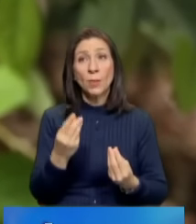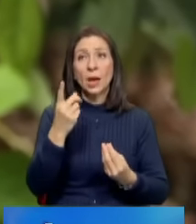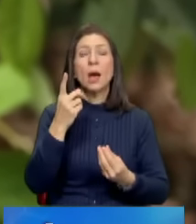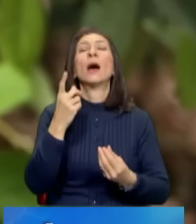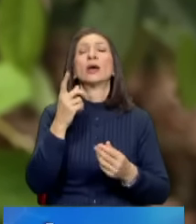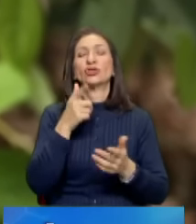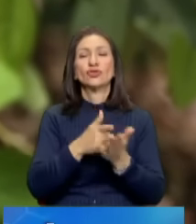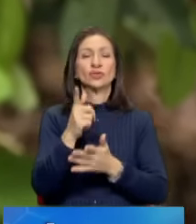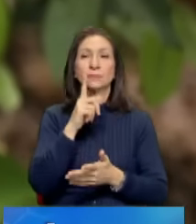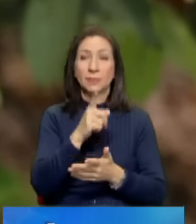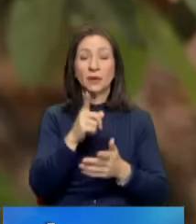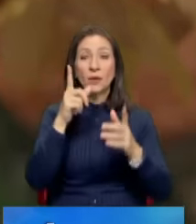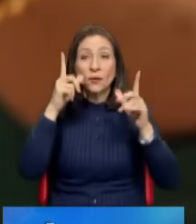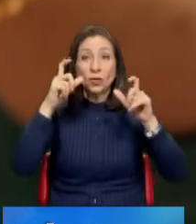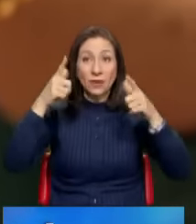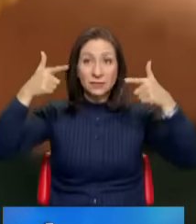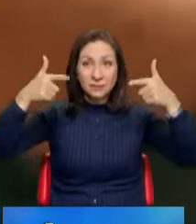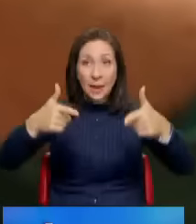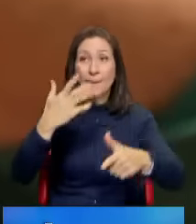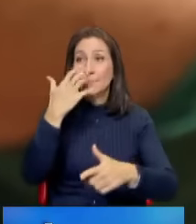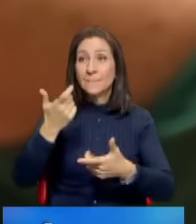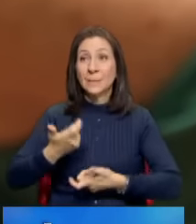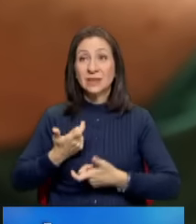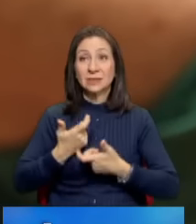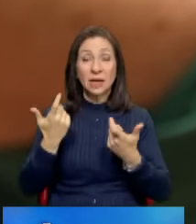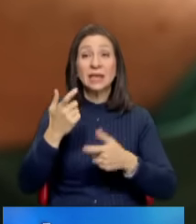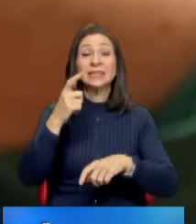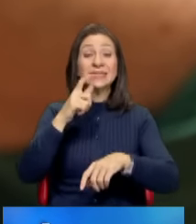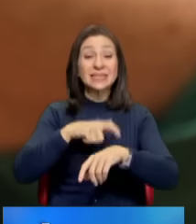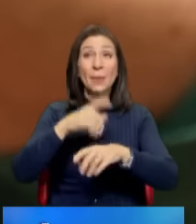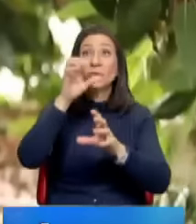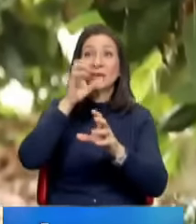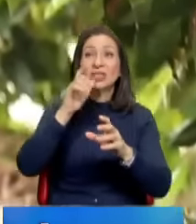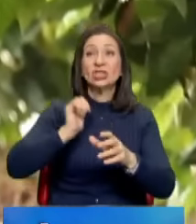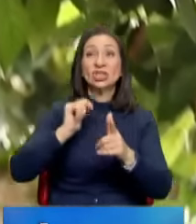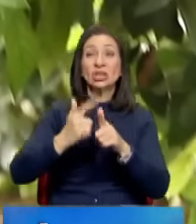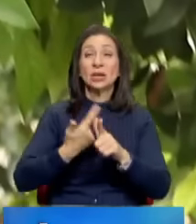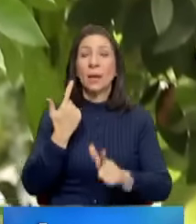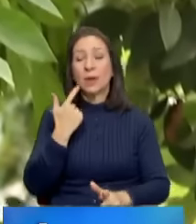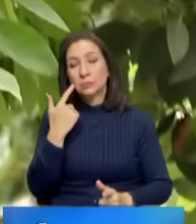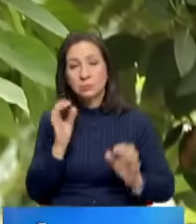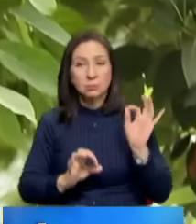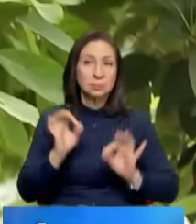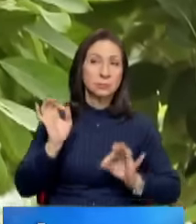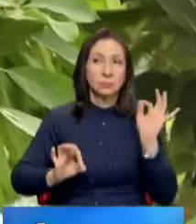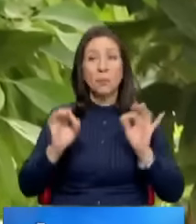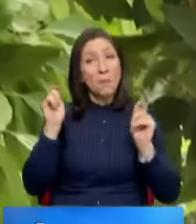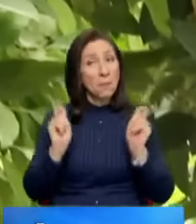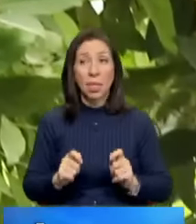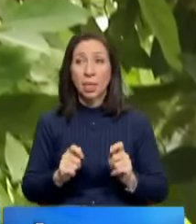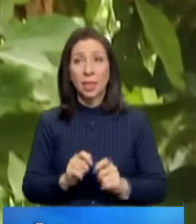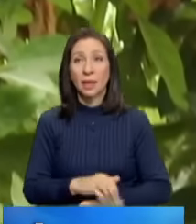üretici önlem aldı. Fotokapan kuran da oldu, bekçi tutan da. Hasat zamanında jandarmada defalarca sefer yaptı.